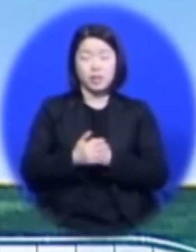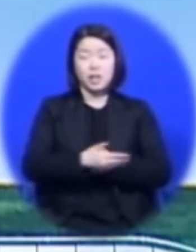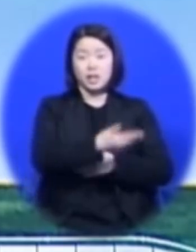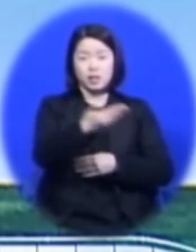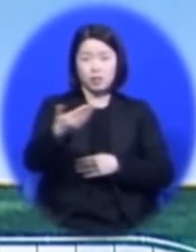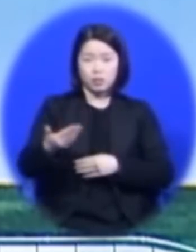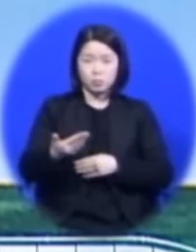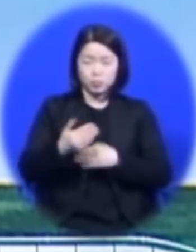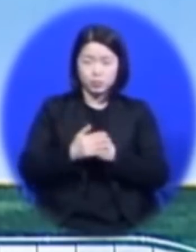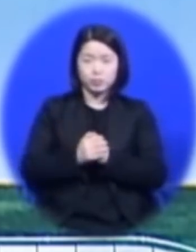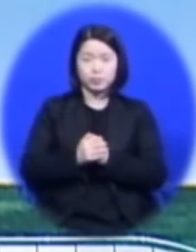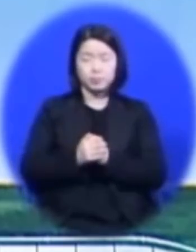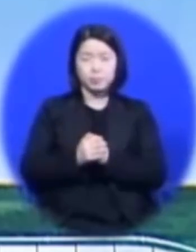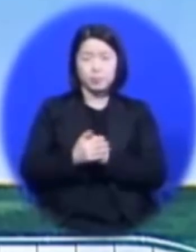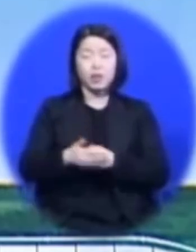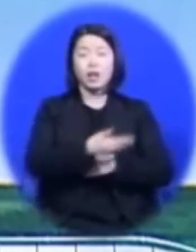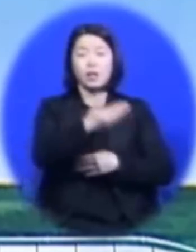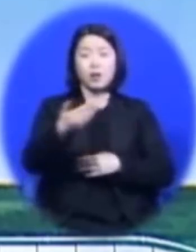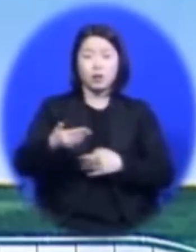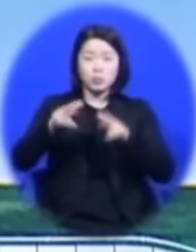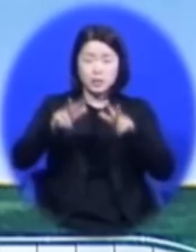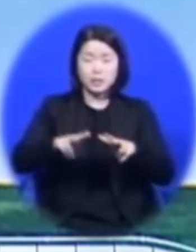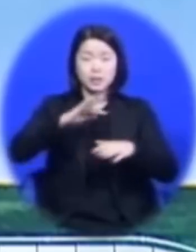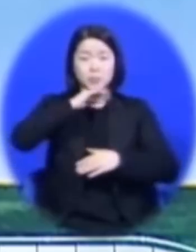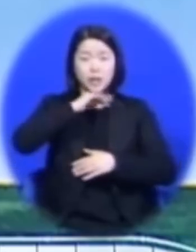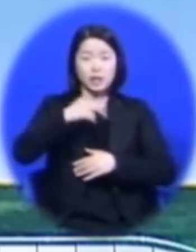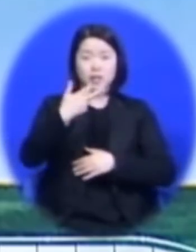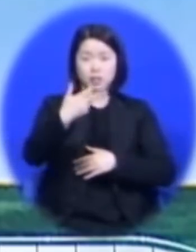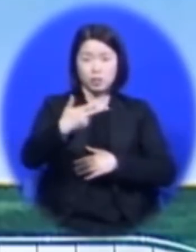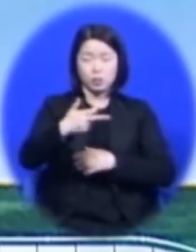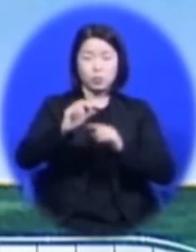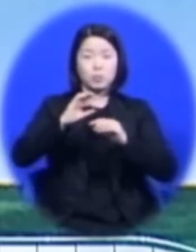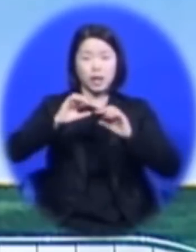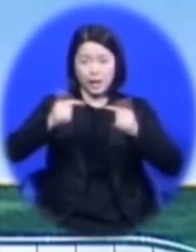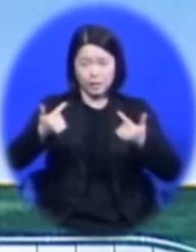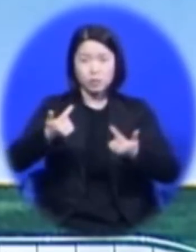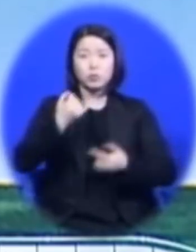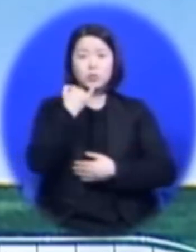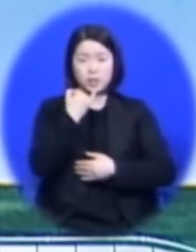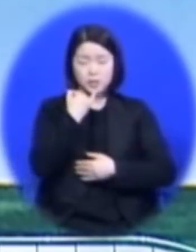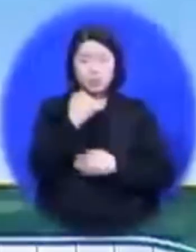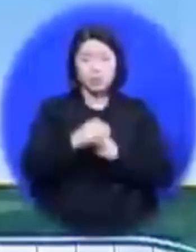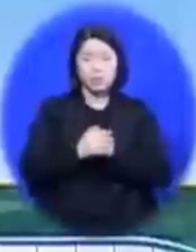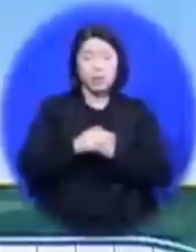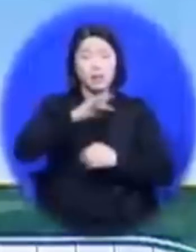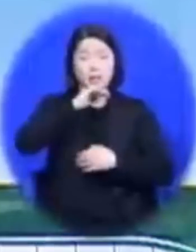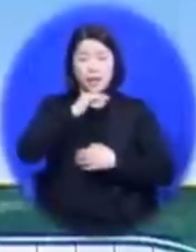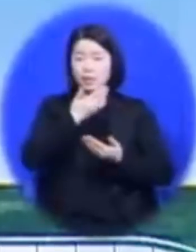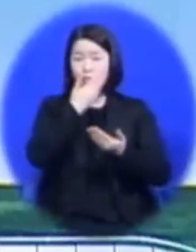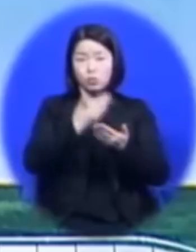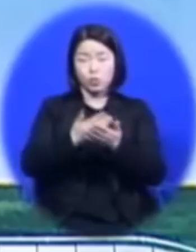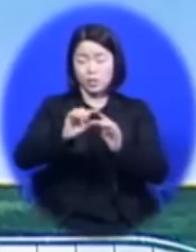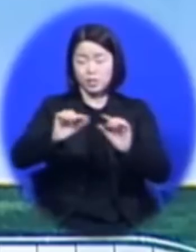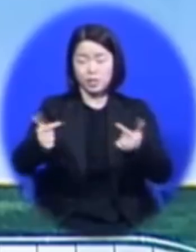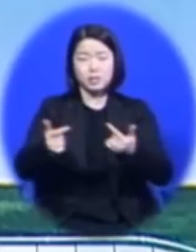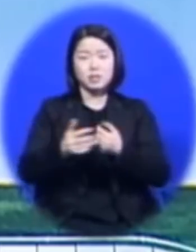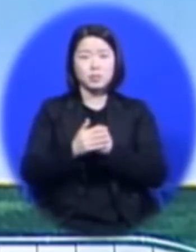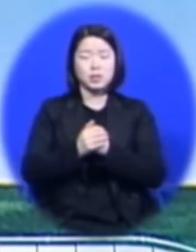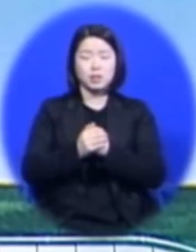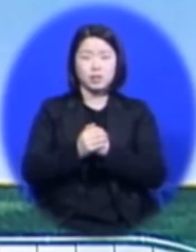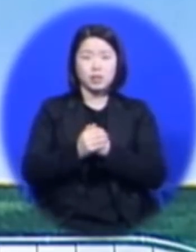여러분 여러분이 지금 17살이 아니라도 좋습니다 그건 나이는 중요하지 않습니다